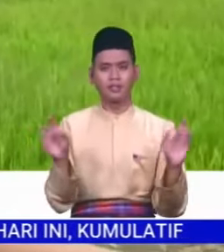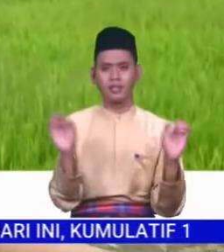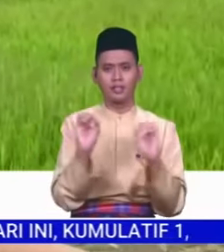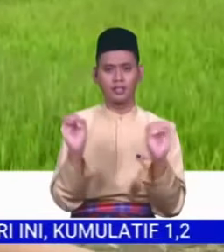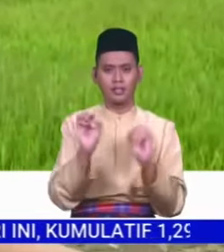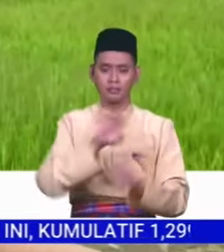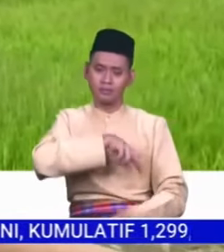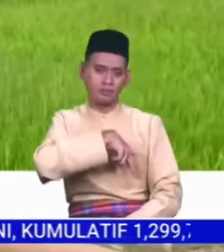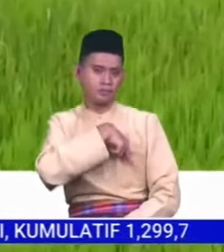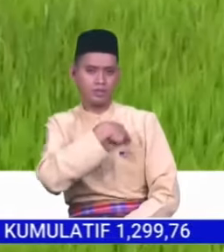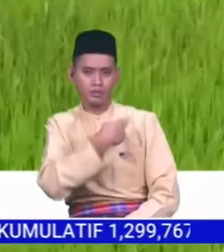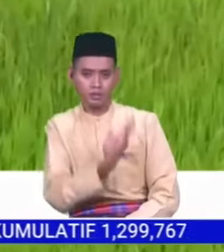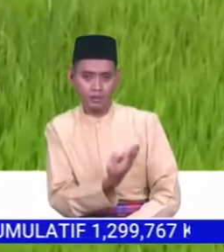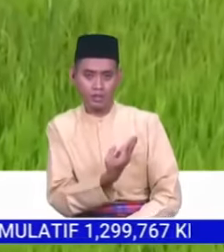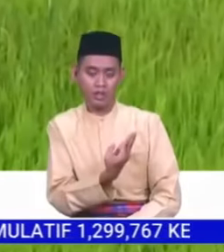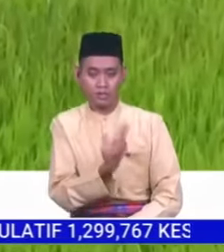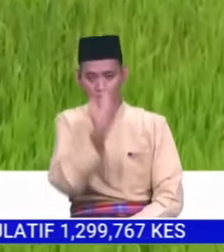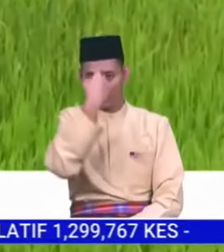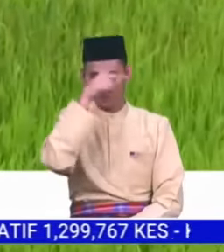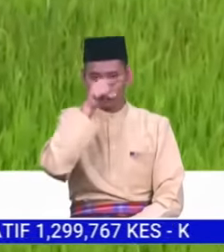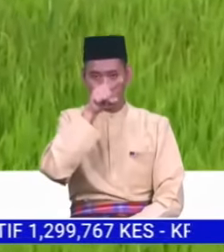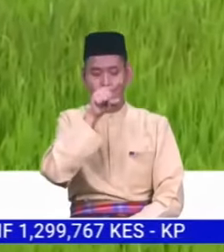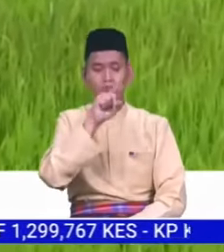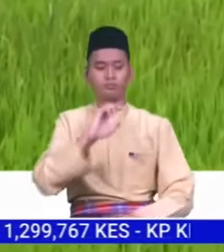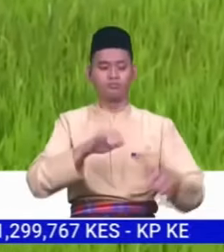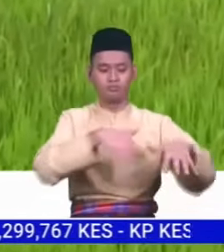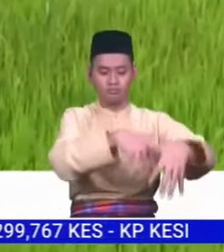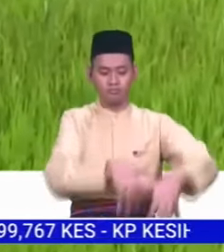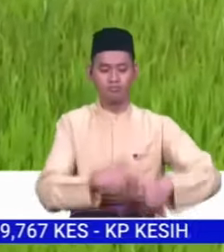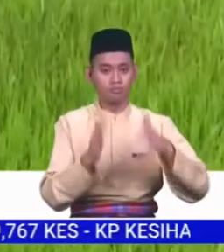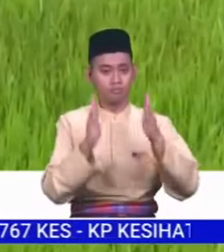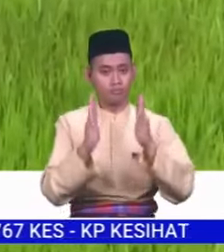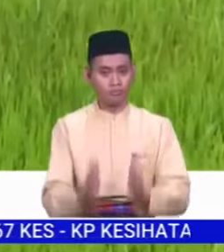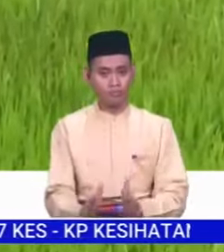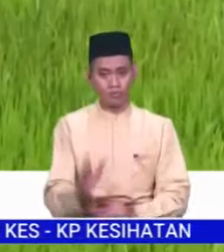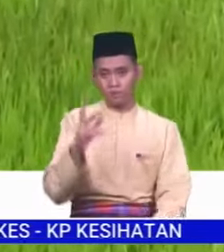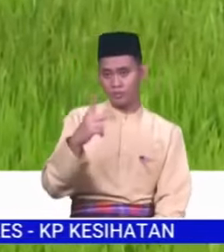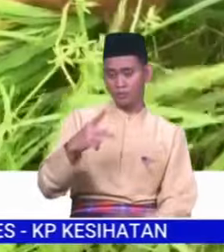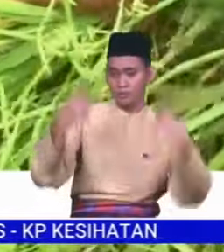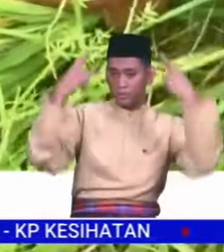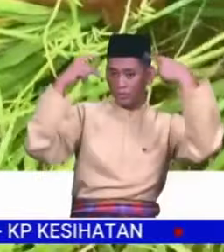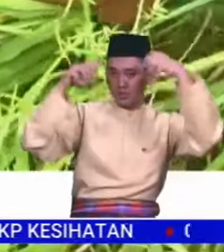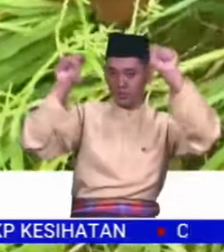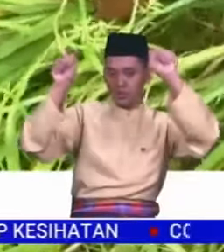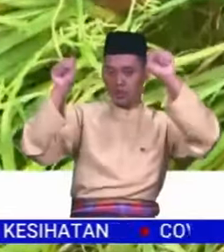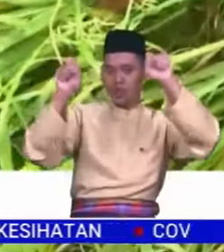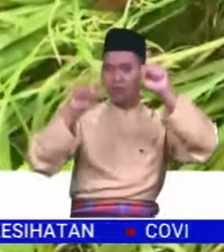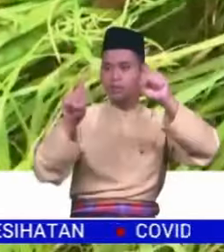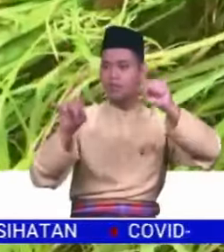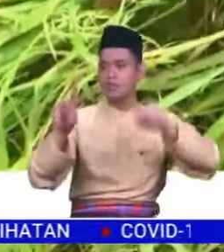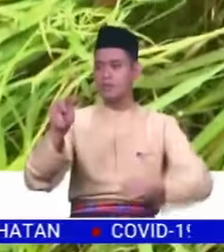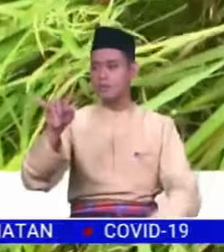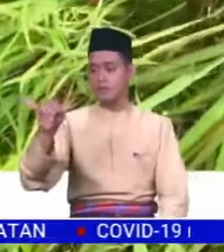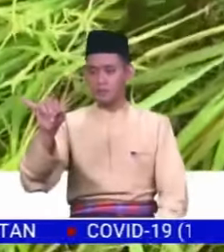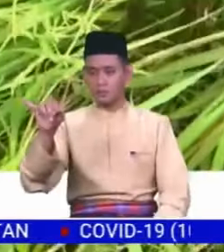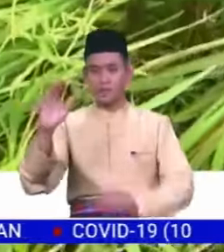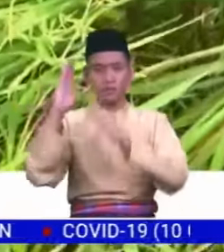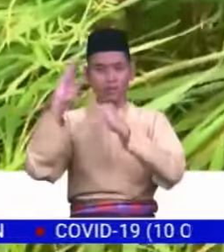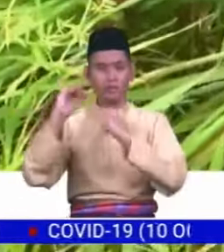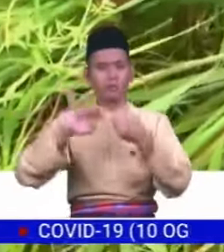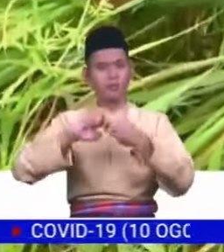kerugian semuanya Hai pengaruhi pertumbuhan peladangan Zaini Daud berharap masalah itu berakhir